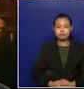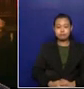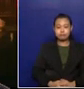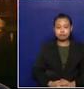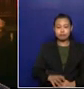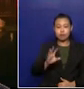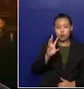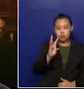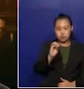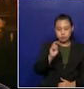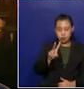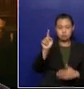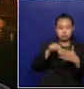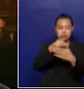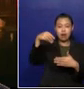62เรามีเลือกตั้งถูกมั้ย